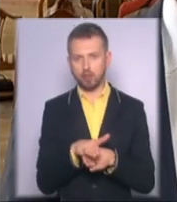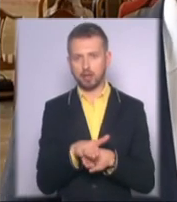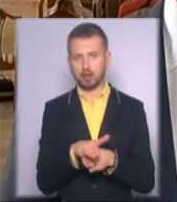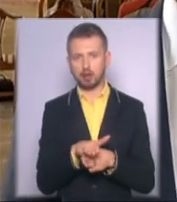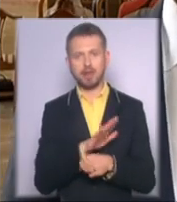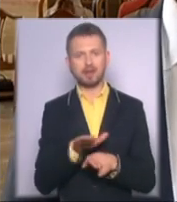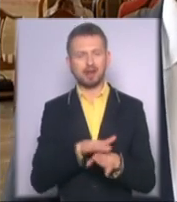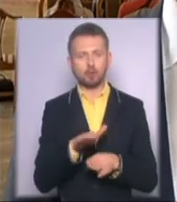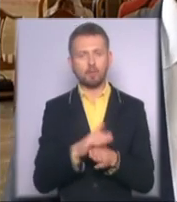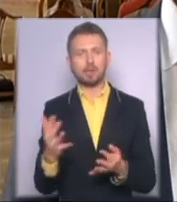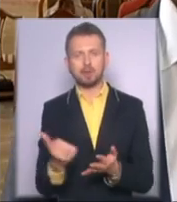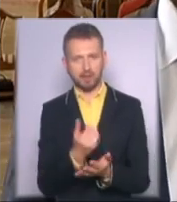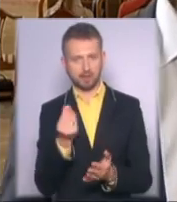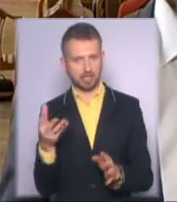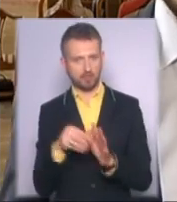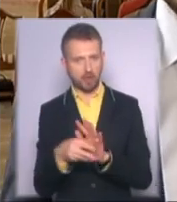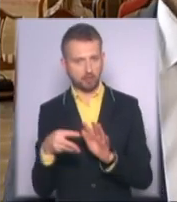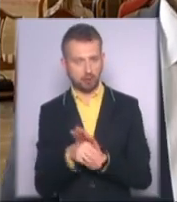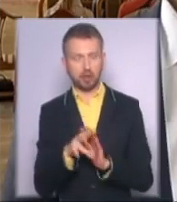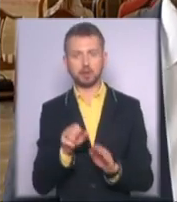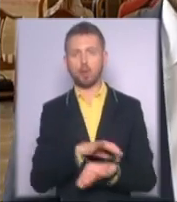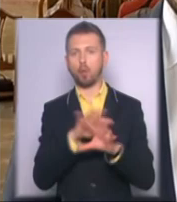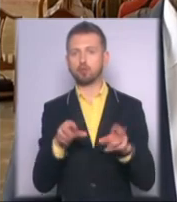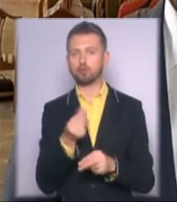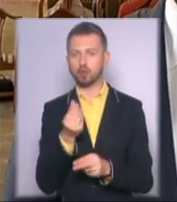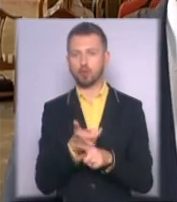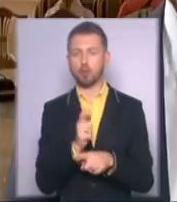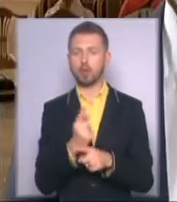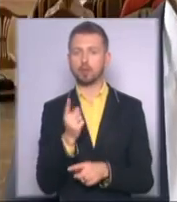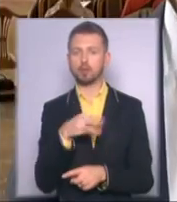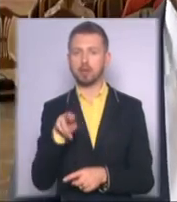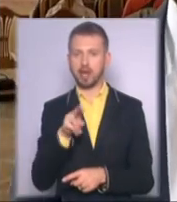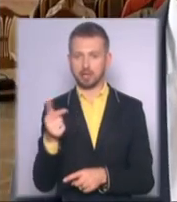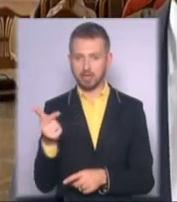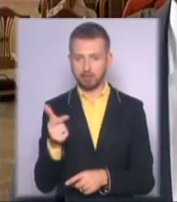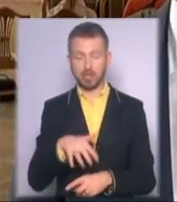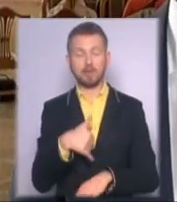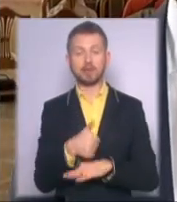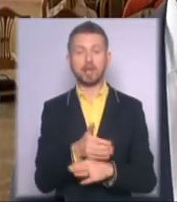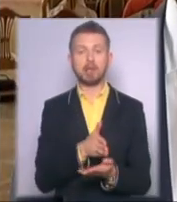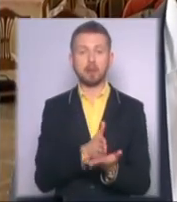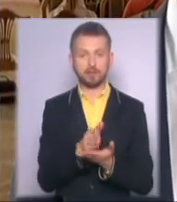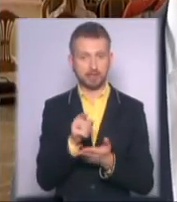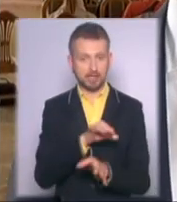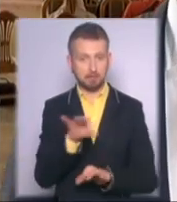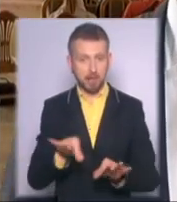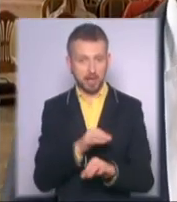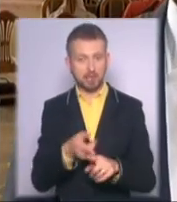реализовано, найдены инвесторы на общую сумму более 1 000 000 000 гривен. Основная направленность этих проектов –